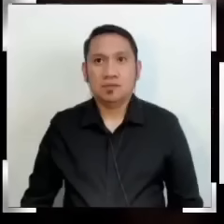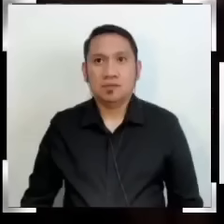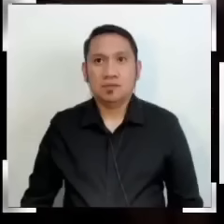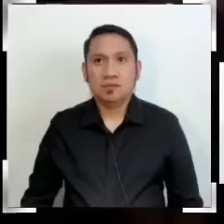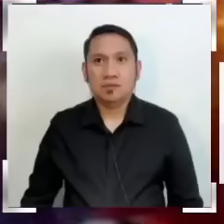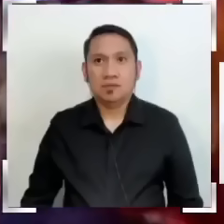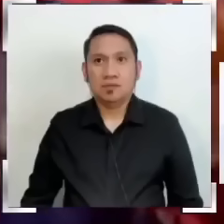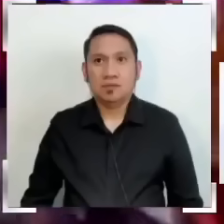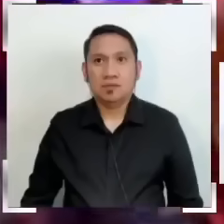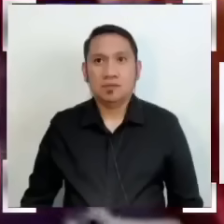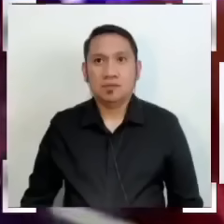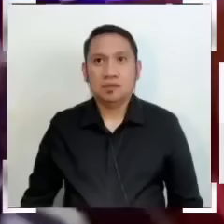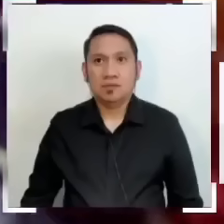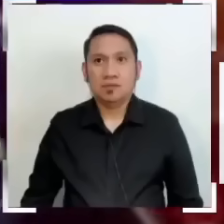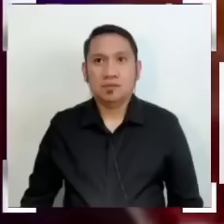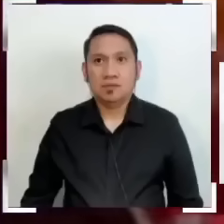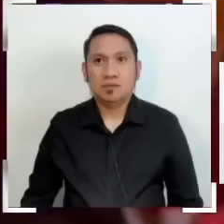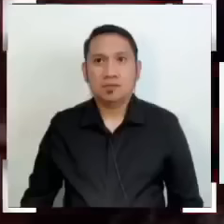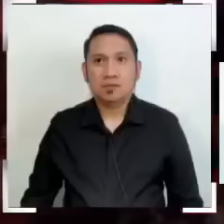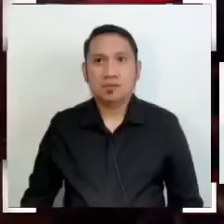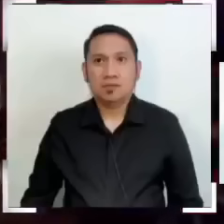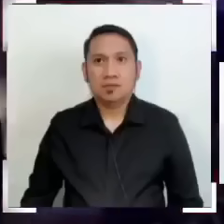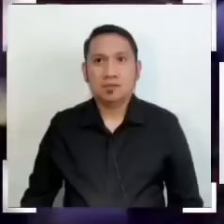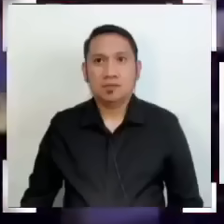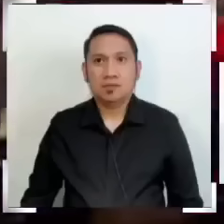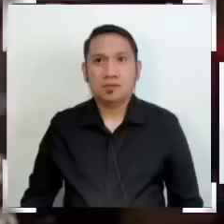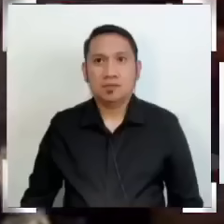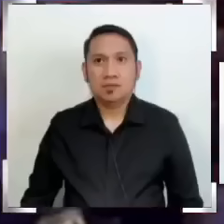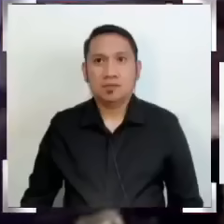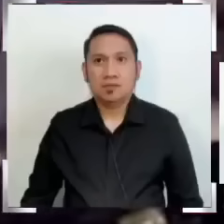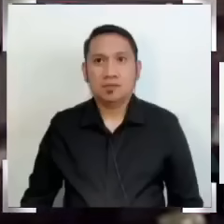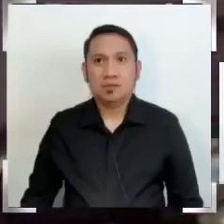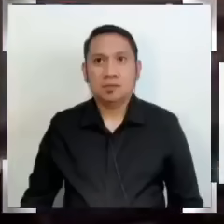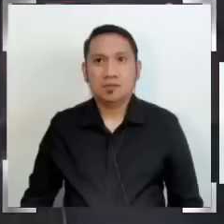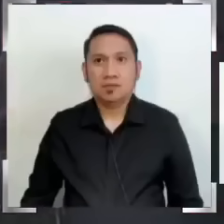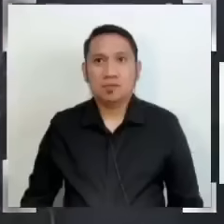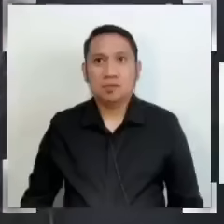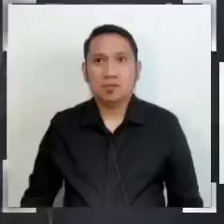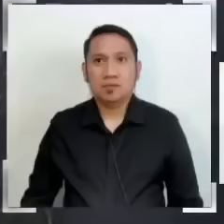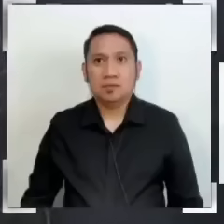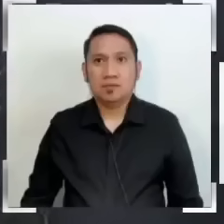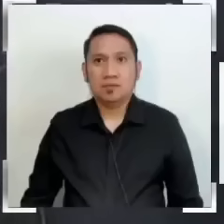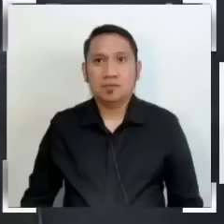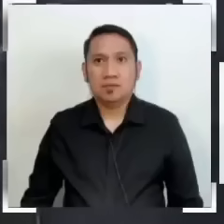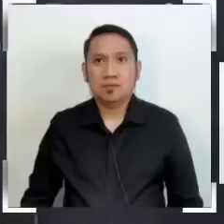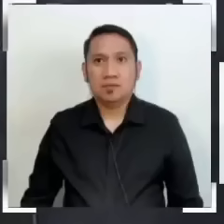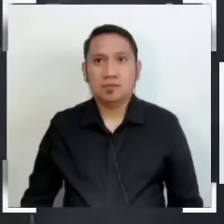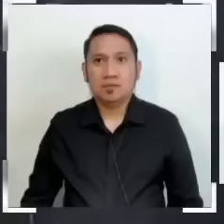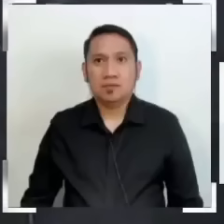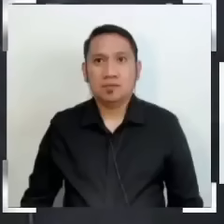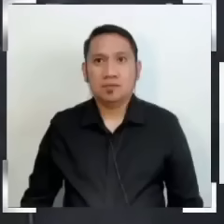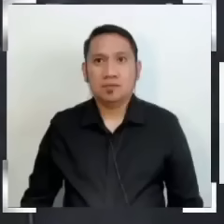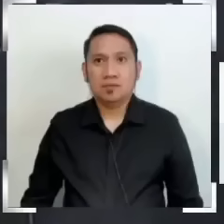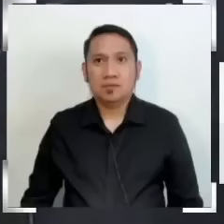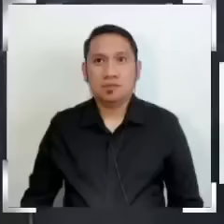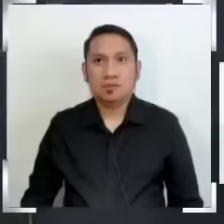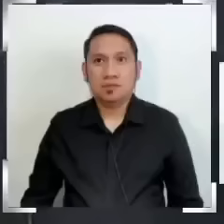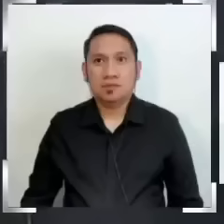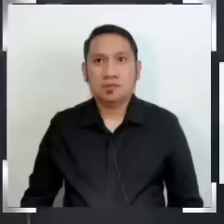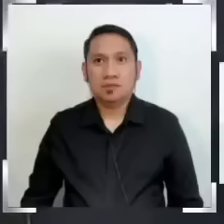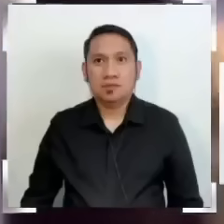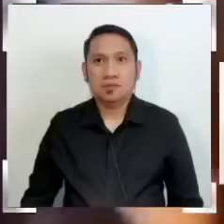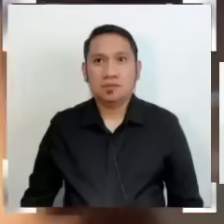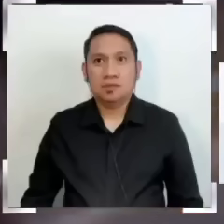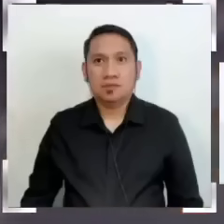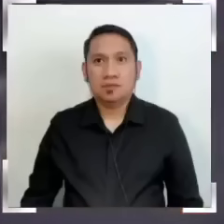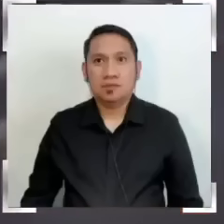naisalba. Naging pahirapan ang pagresponde sa sunog. Yung traffic, unang-una. And then, yung